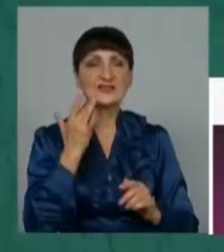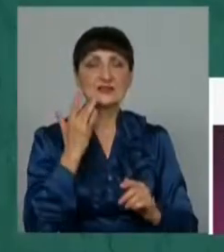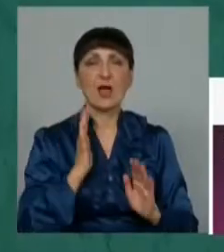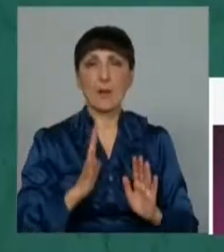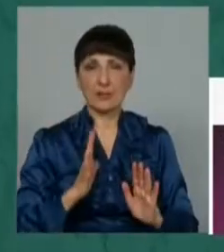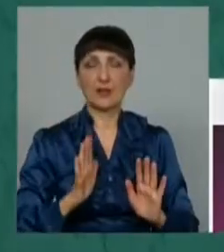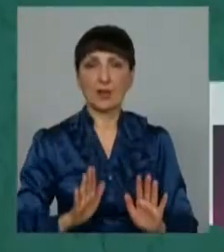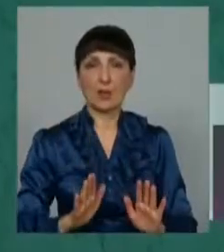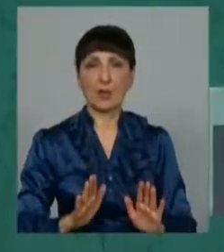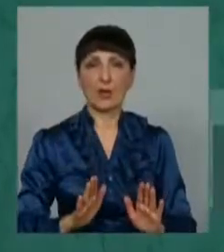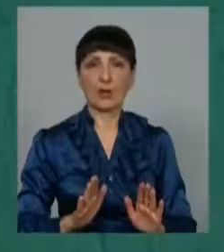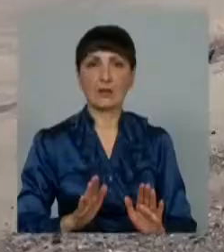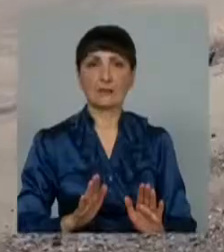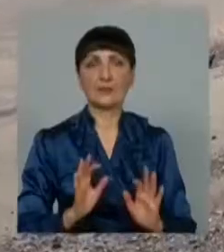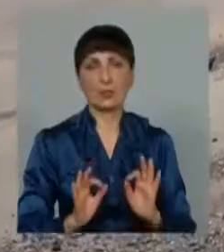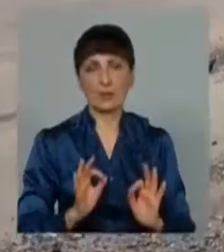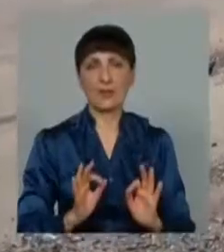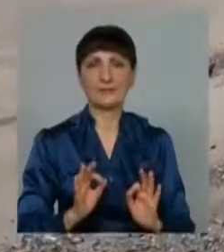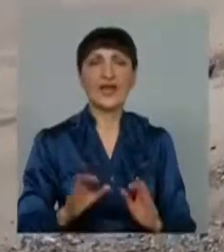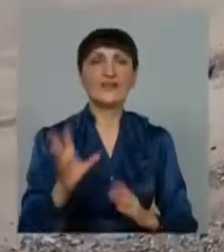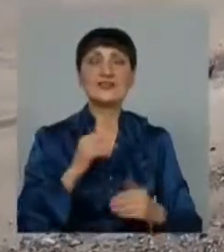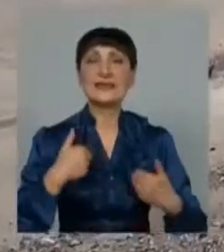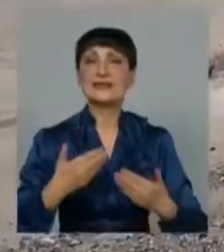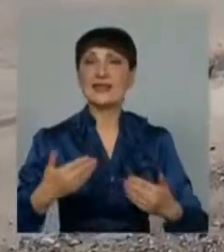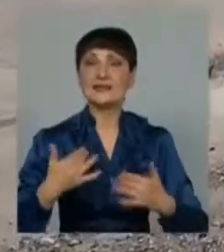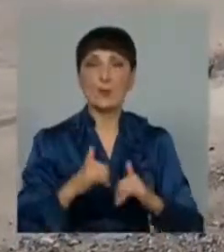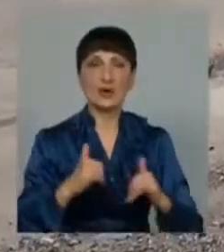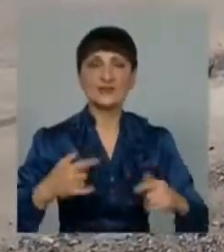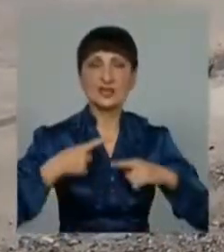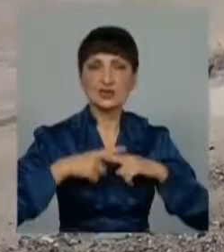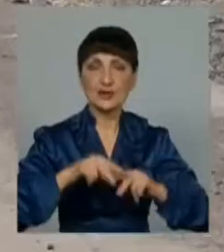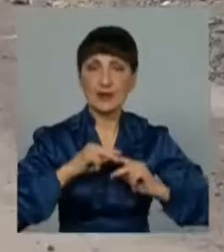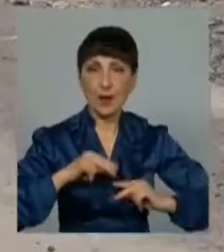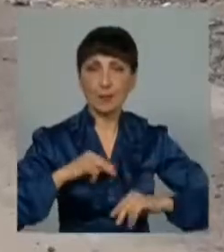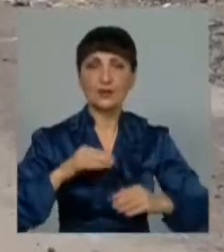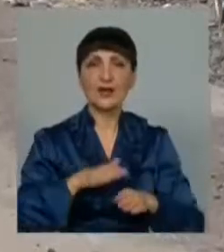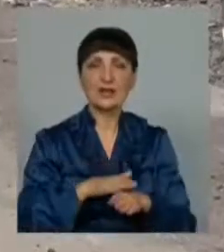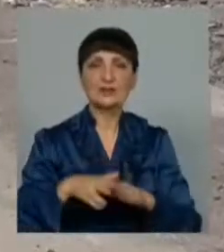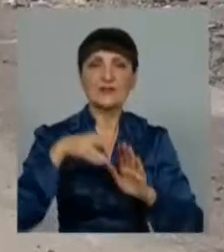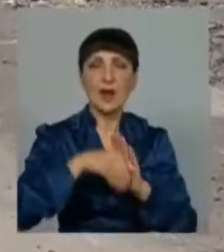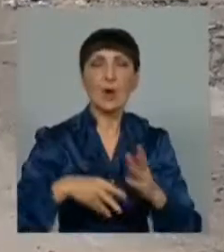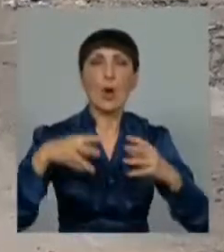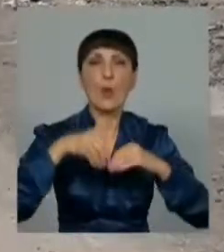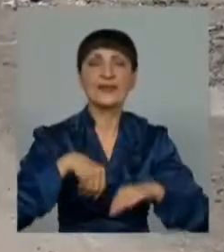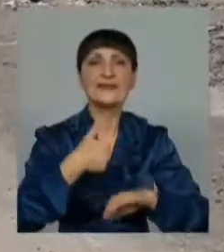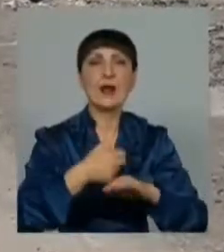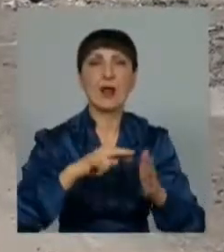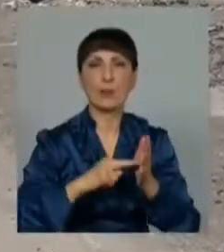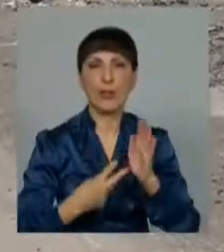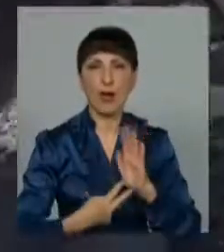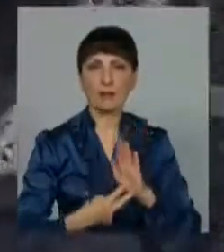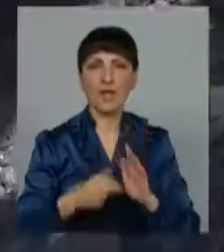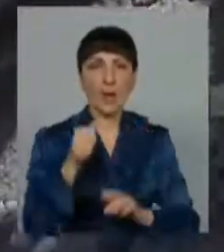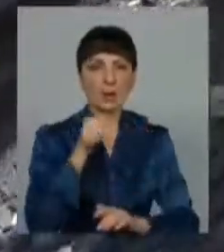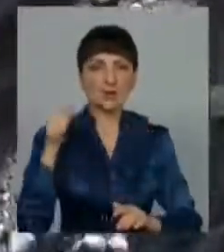такая, более-менее. Все инициативы по развитию инженерных работ реализуются в рамках комплексного генерального плана. Только